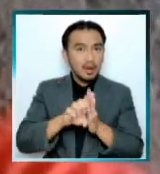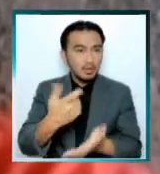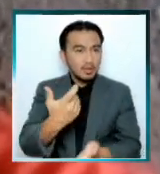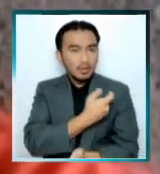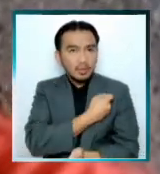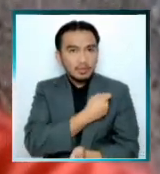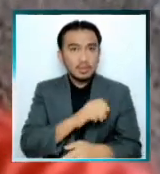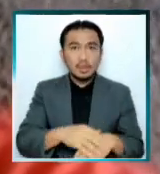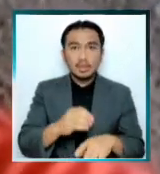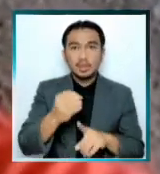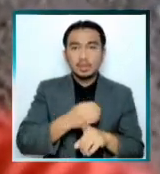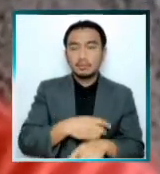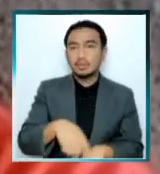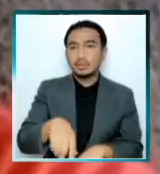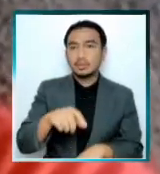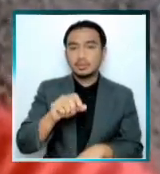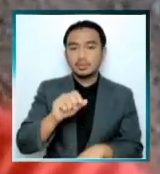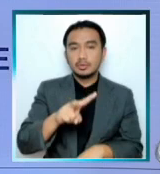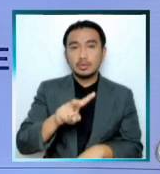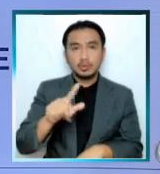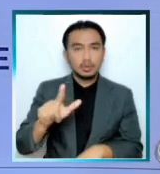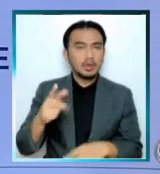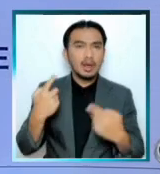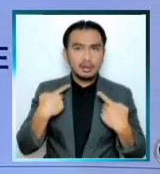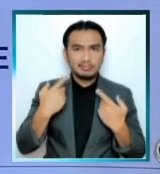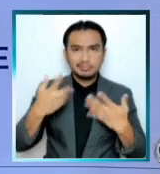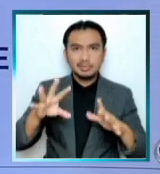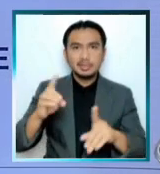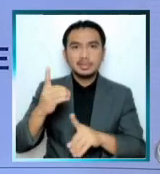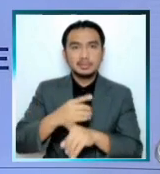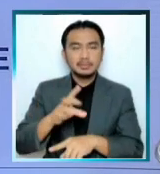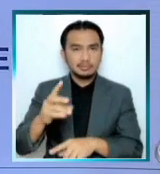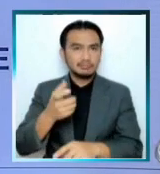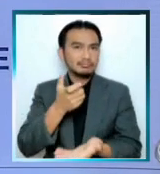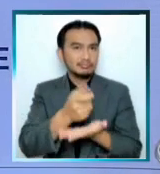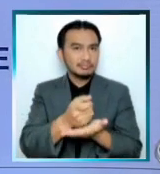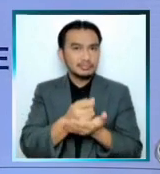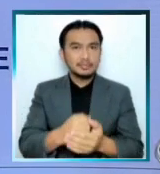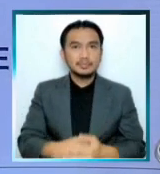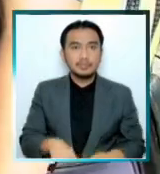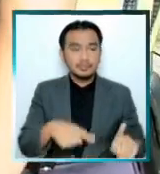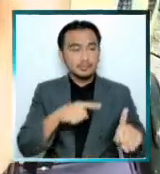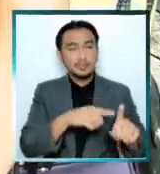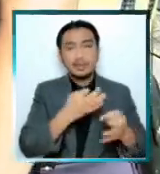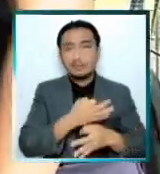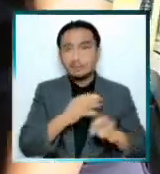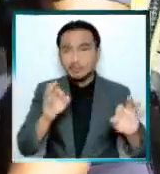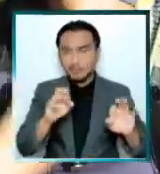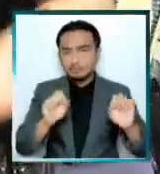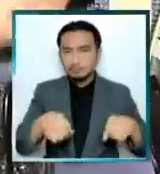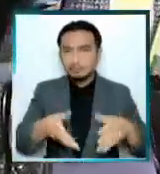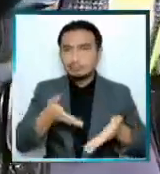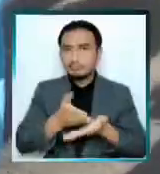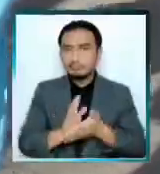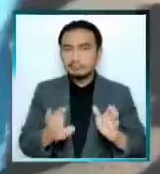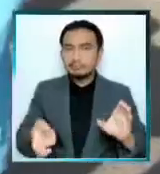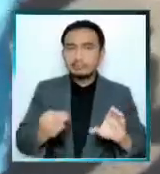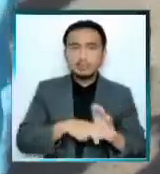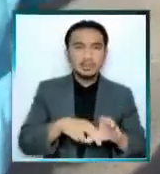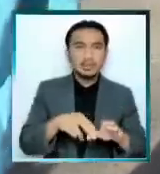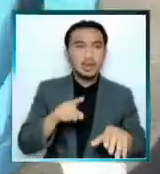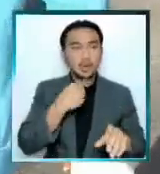anak. December 7, nagpabaksin na po ako. Exempted sa No Vax No Ride policy ang mga gaya ni Diana